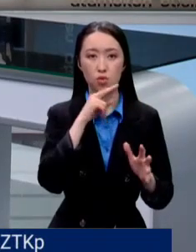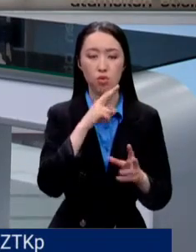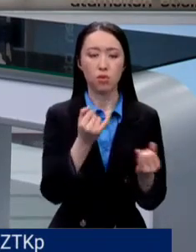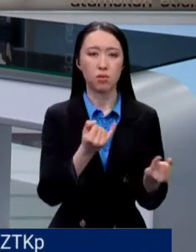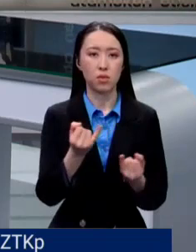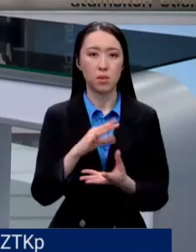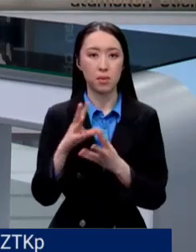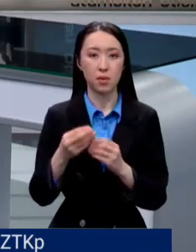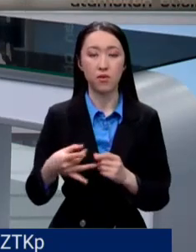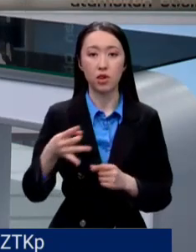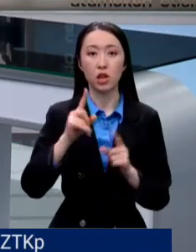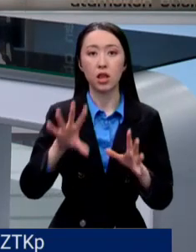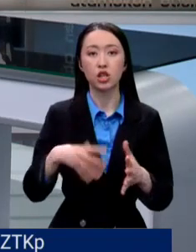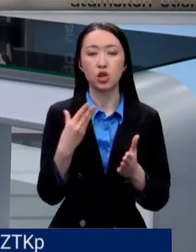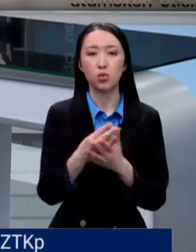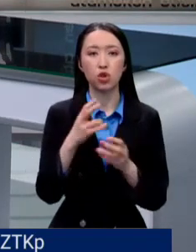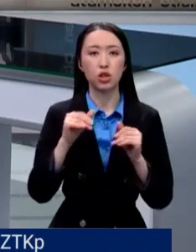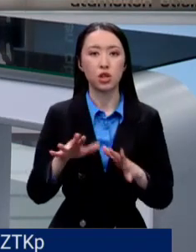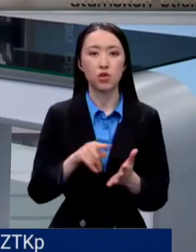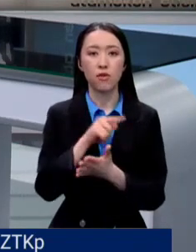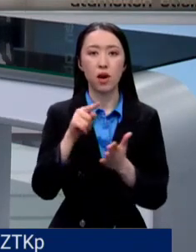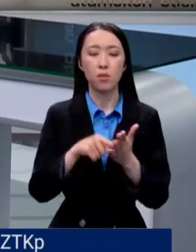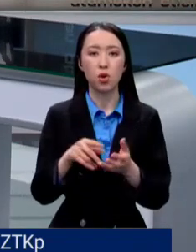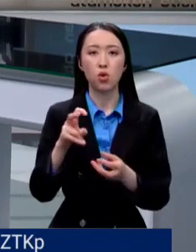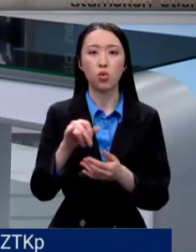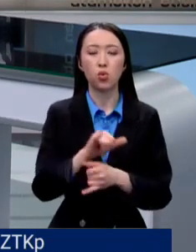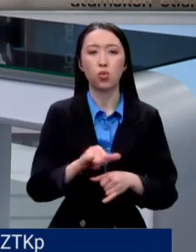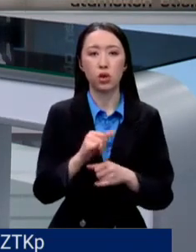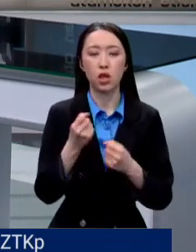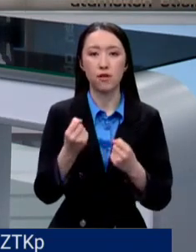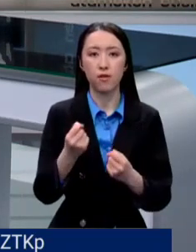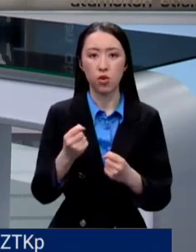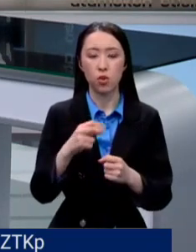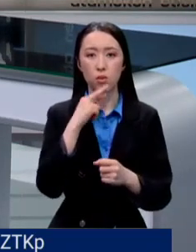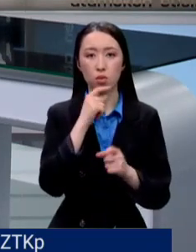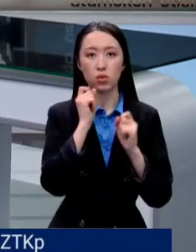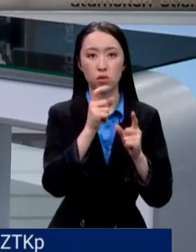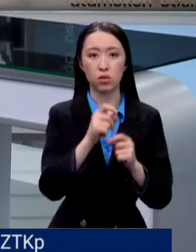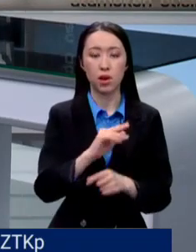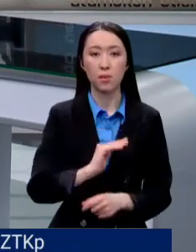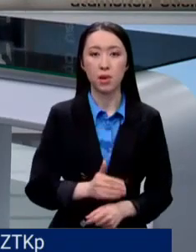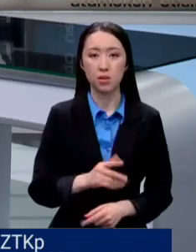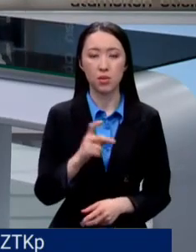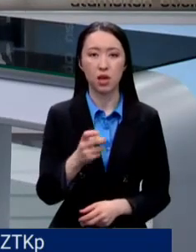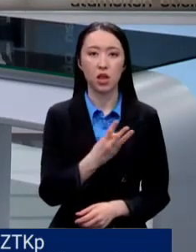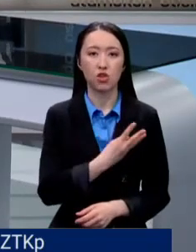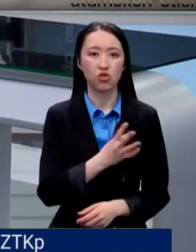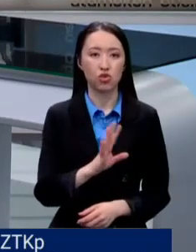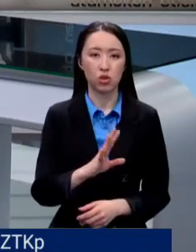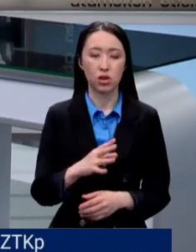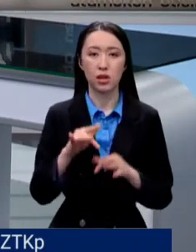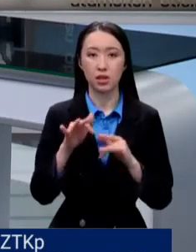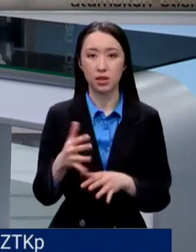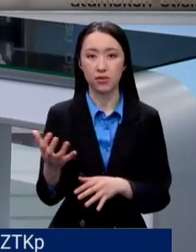В регионе до сих пор не решен вопрос с переработкой твердобытовых отходов. Предприниматели неохотно берутся за это дело, а